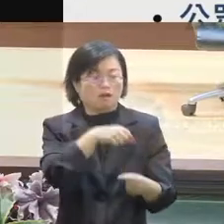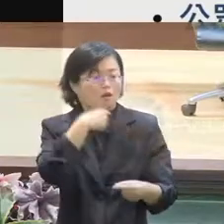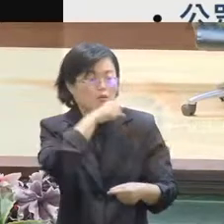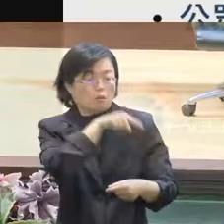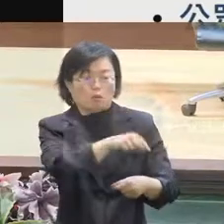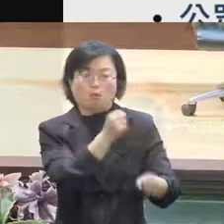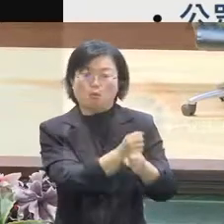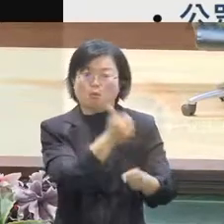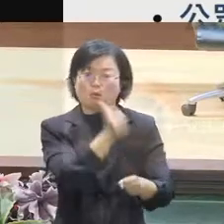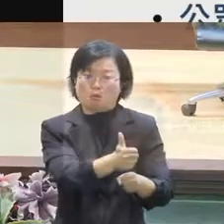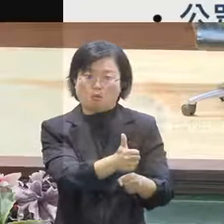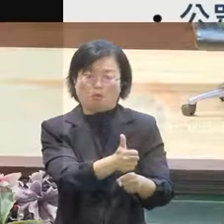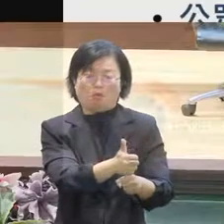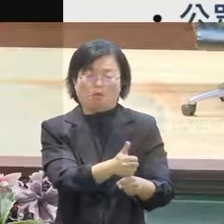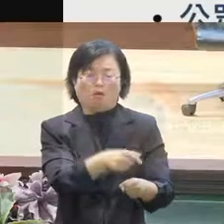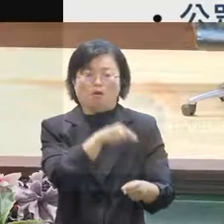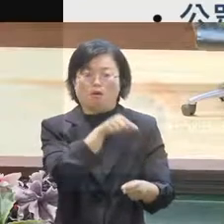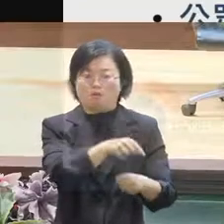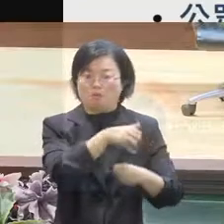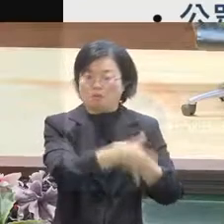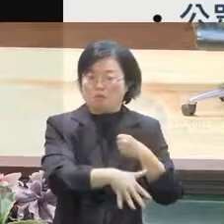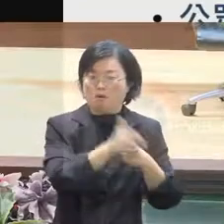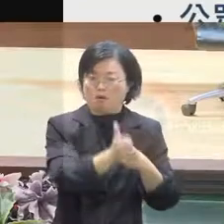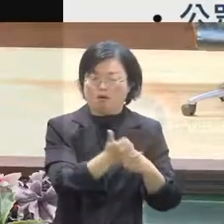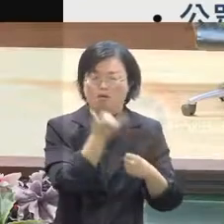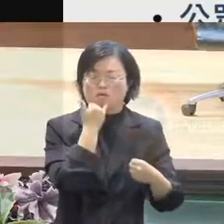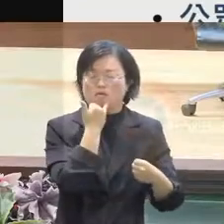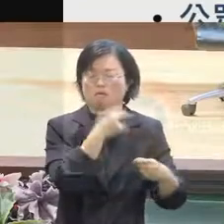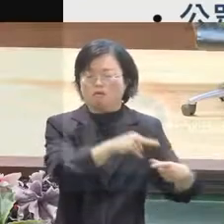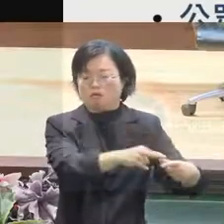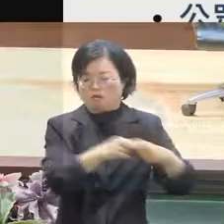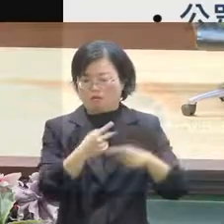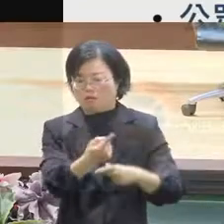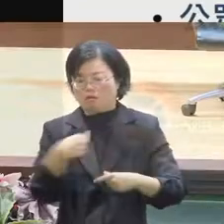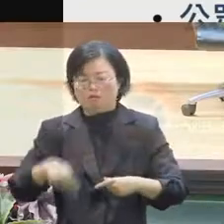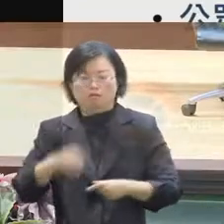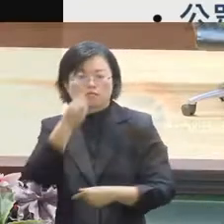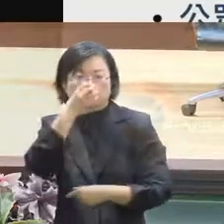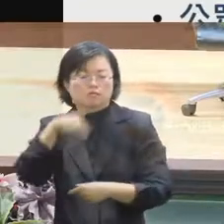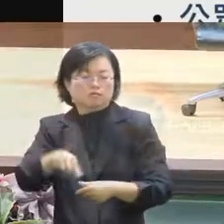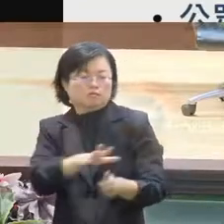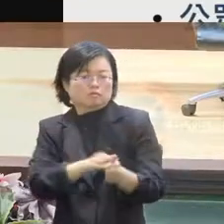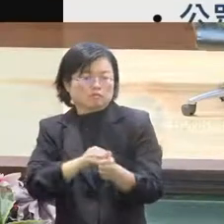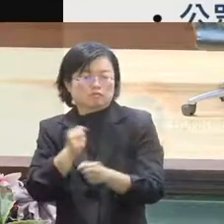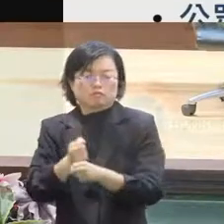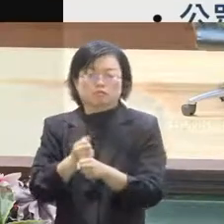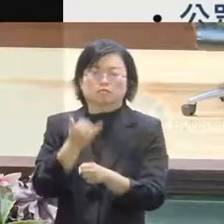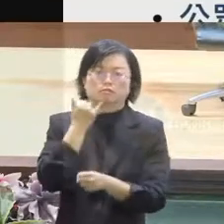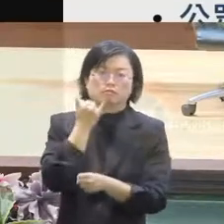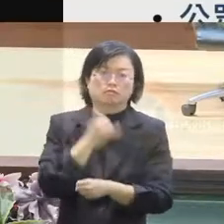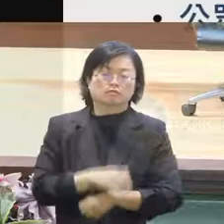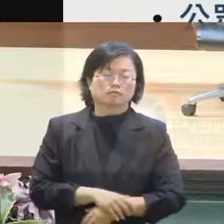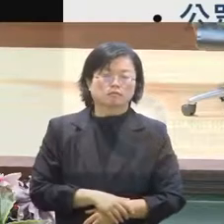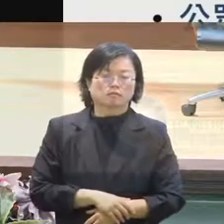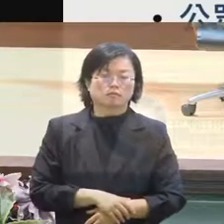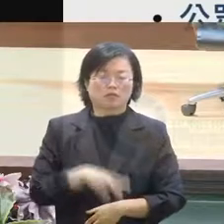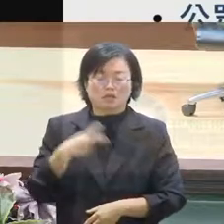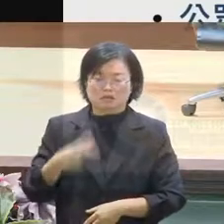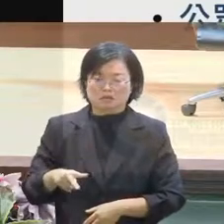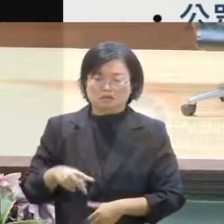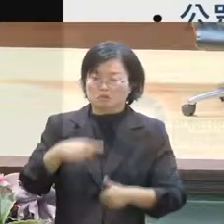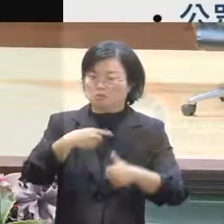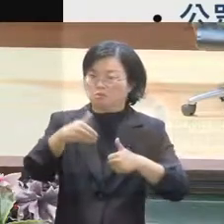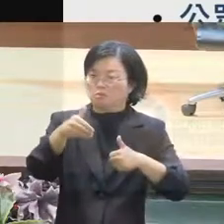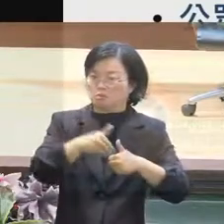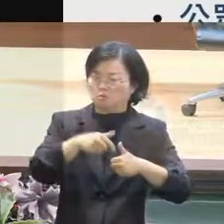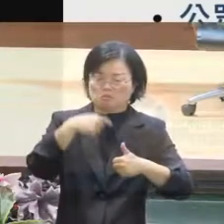能够比较有系统的介绍到香港来。那么第三个呢，就是我们觉得我们应该多做一些公众教育和参